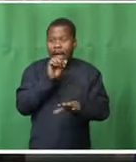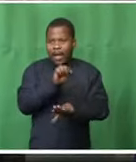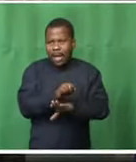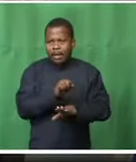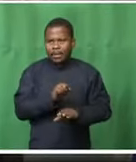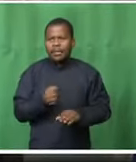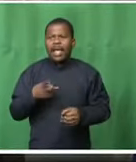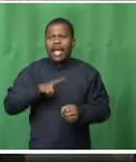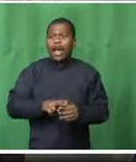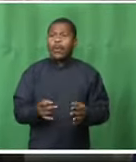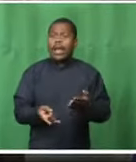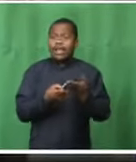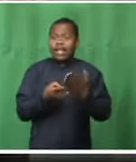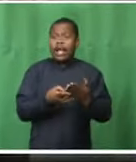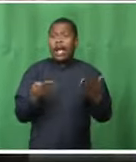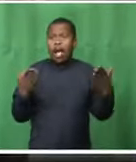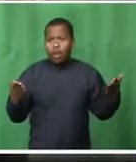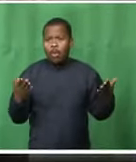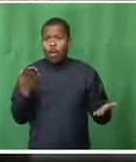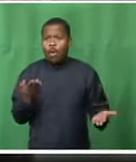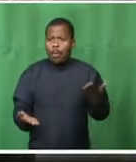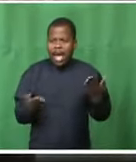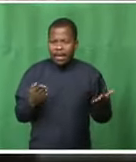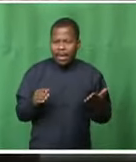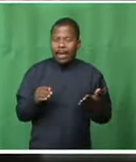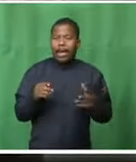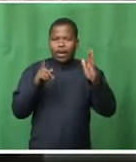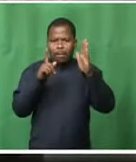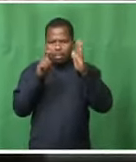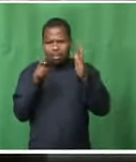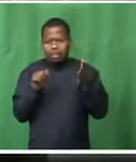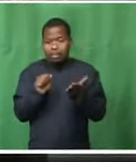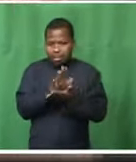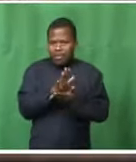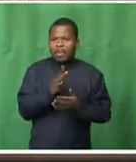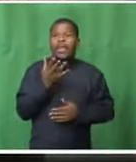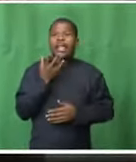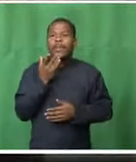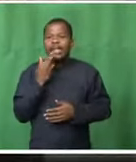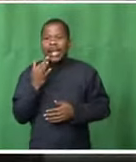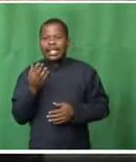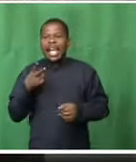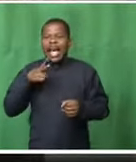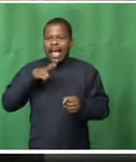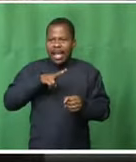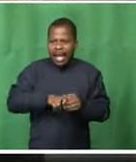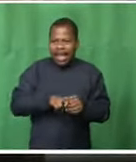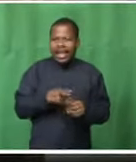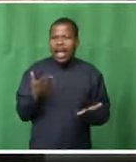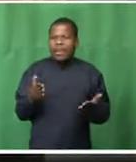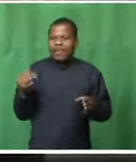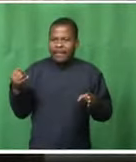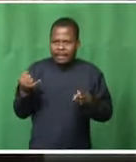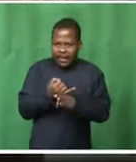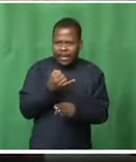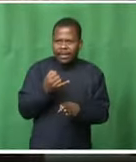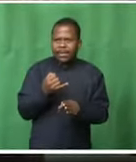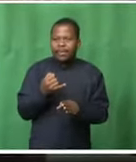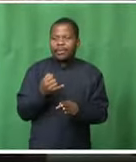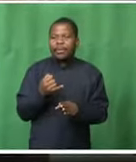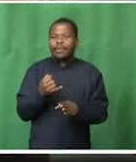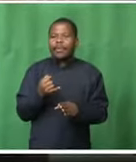ka maybe siphombe usende nge mistake and lo muntu awufuni ukuthi abe nazo or maybe ukuthi